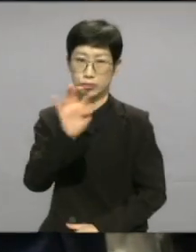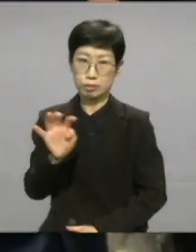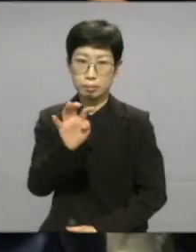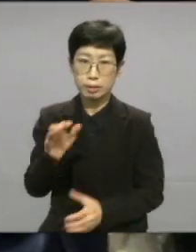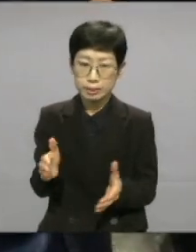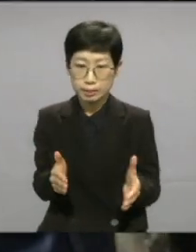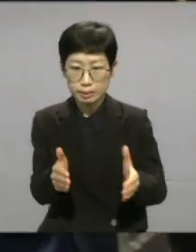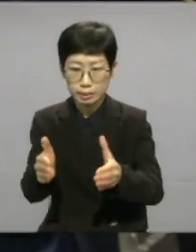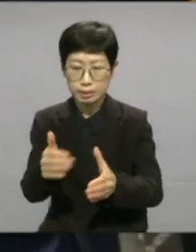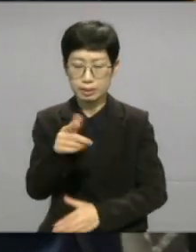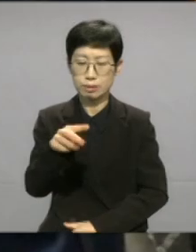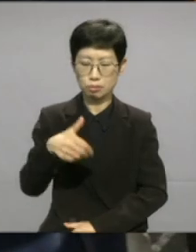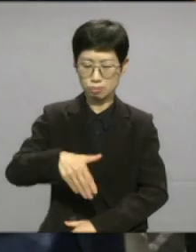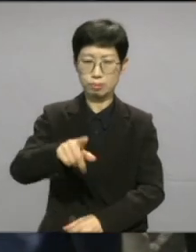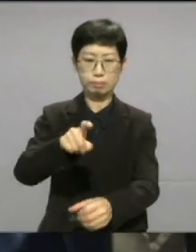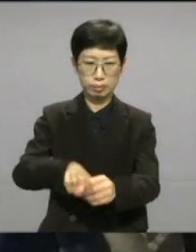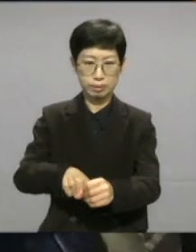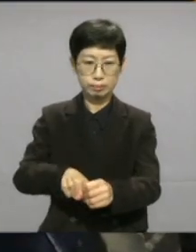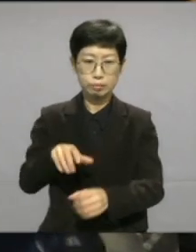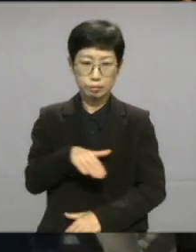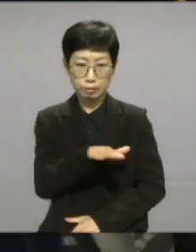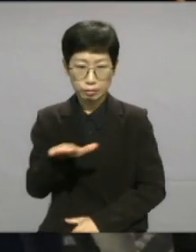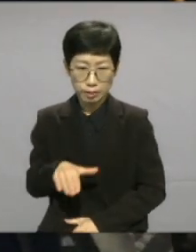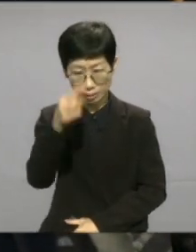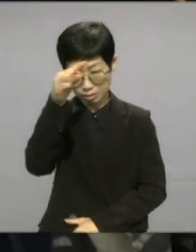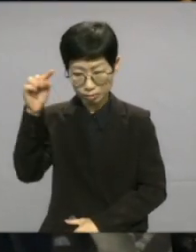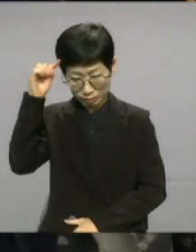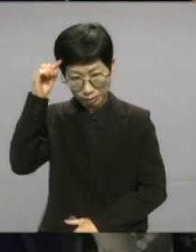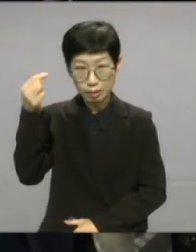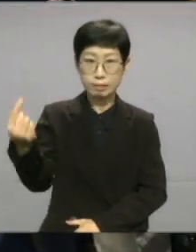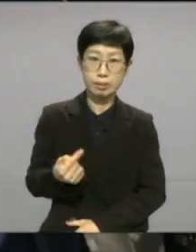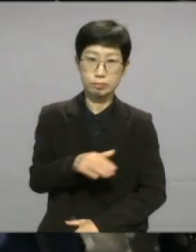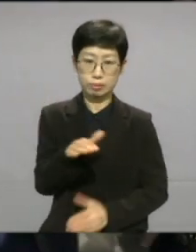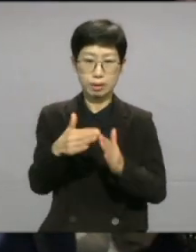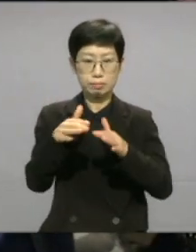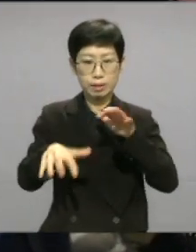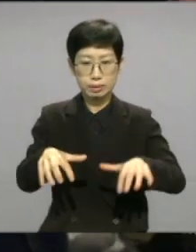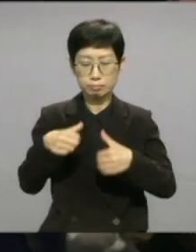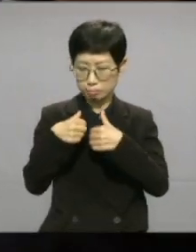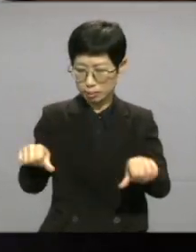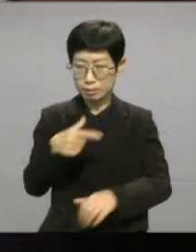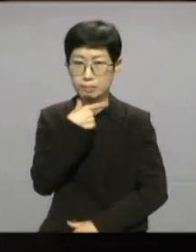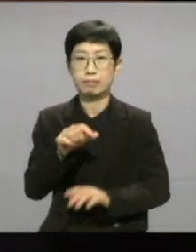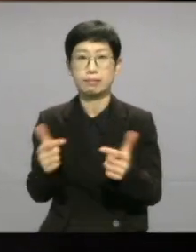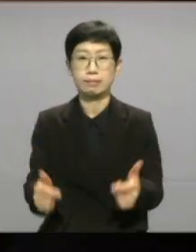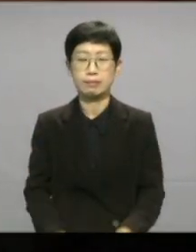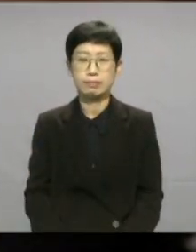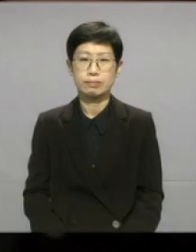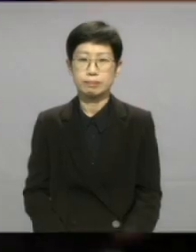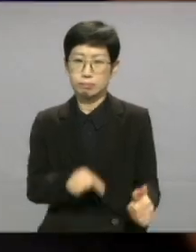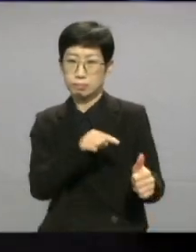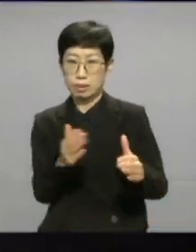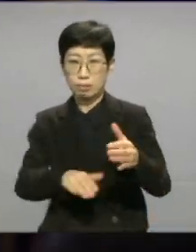european, este drumul spre NATO. Nu mai vrem să vină iară rușii și să facă prăpăd în toate statele românești.